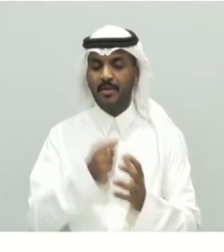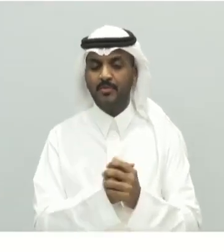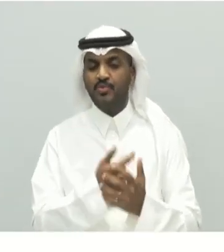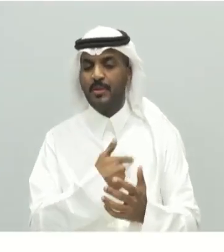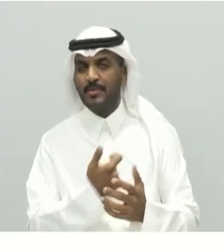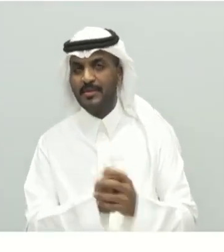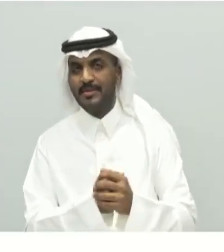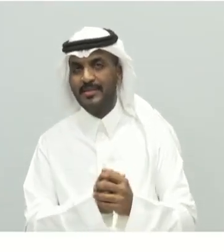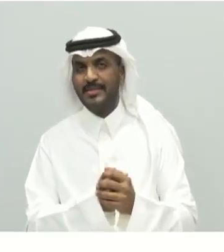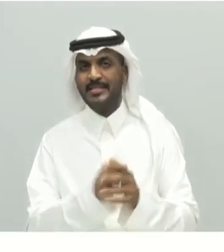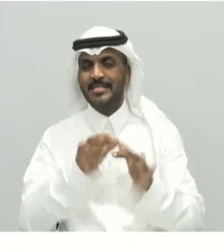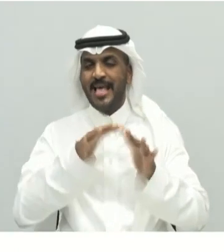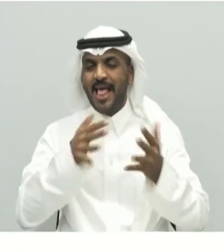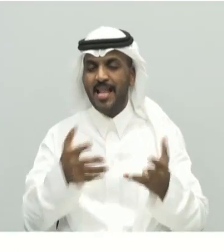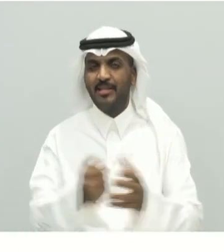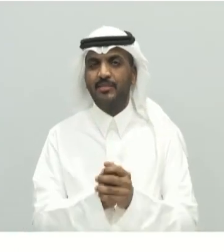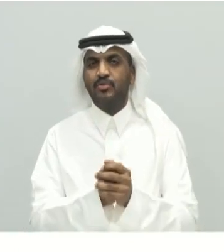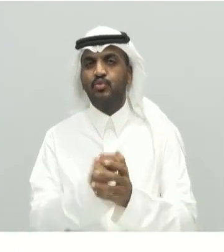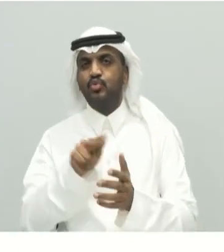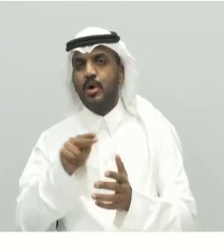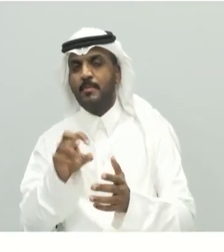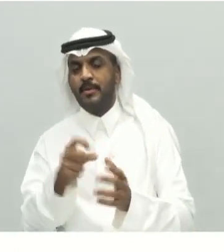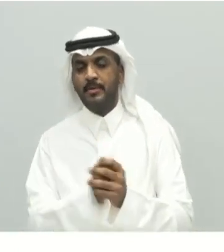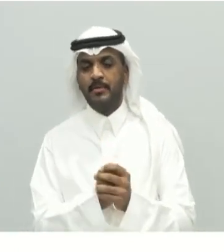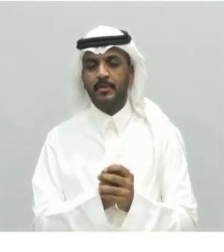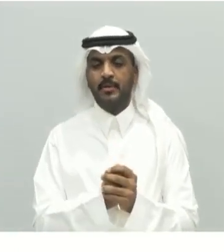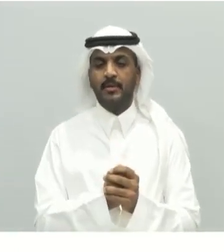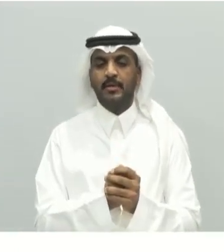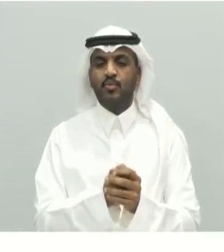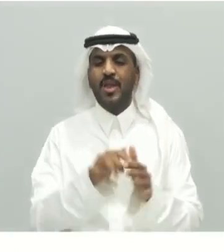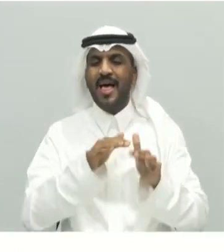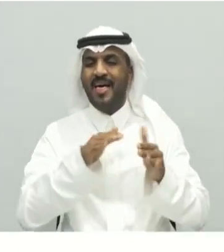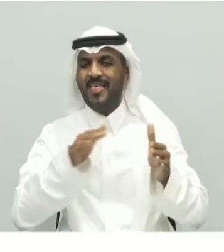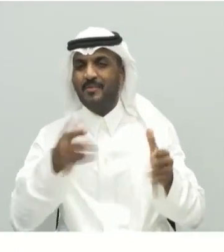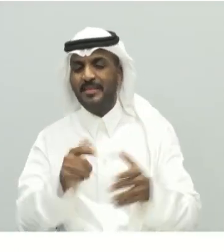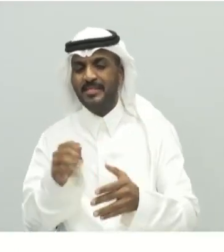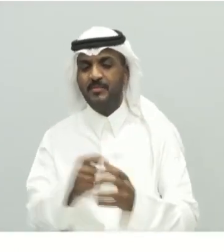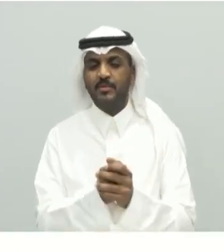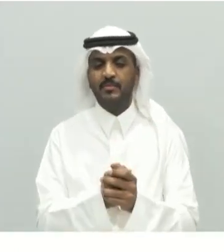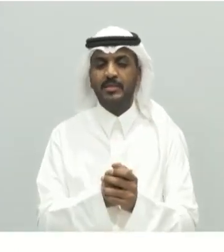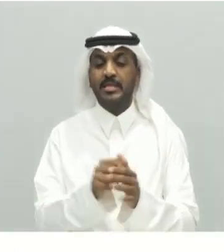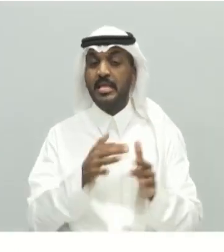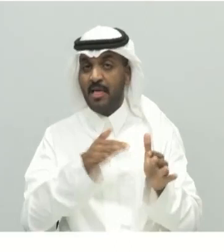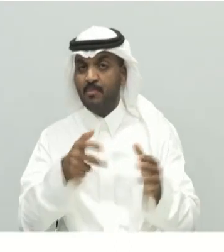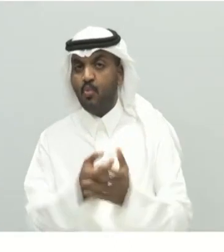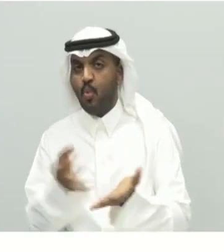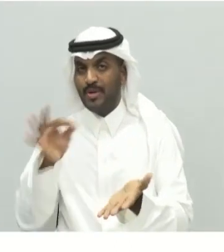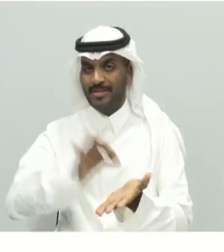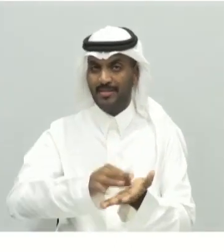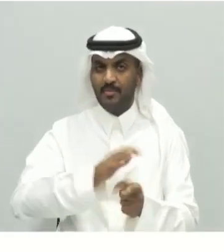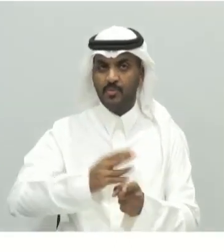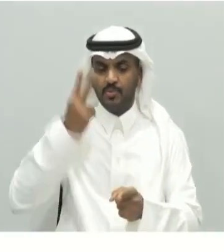سهل تهامه دال هضبه حزمي من هضاب وسط المملكه العربيه